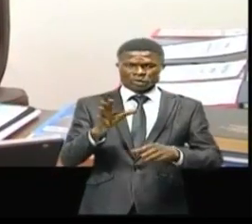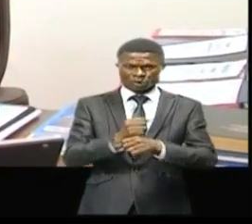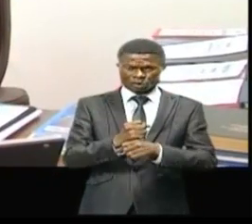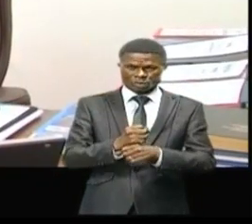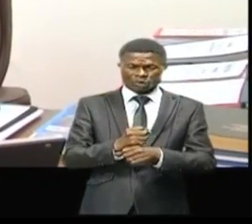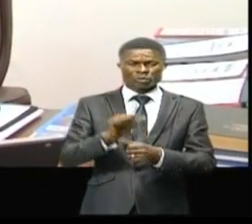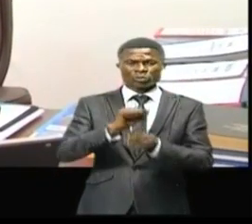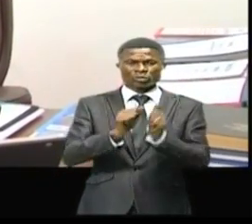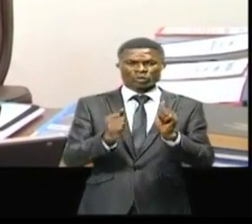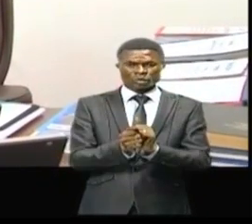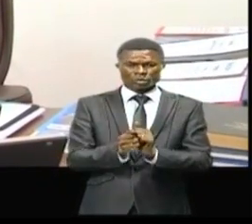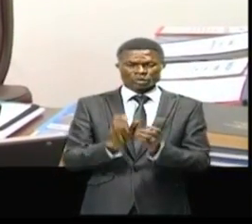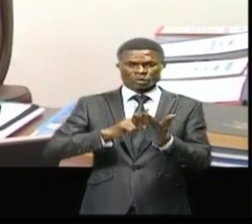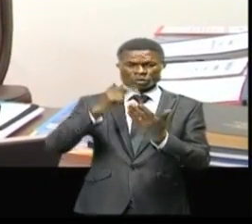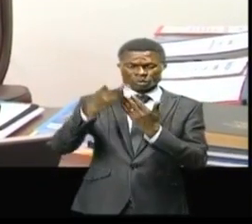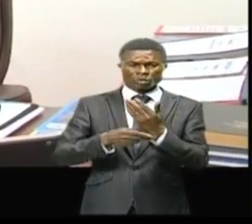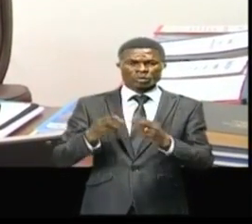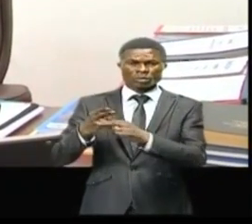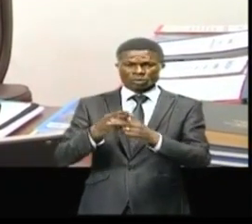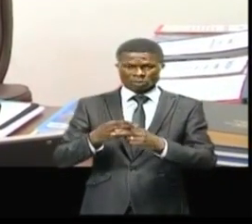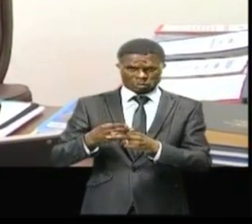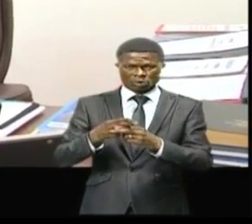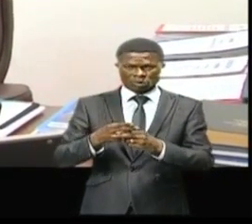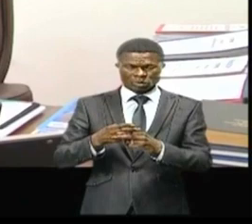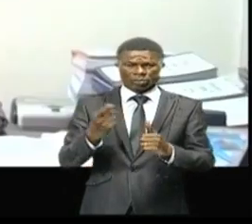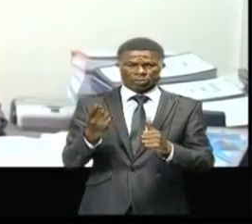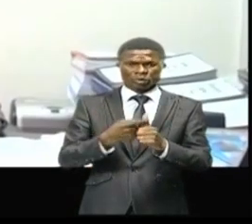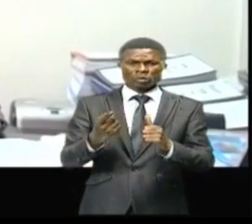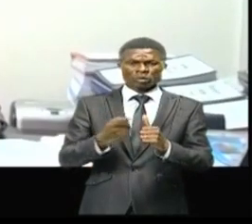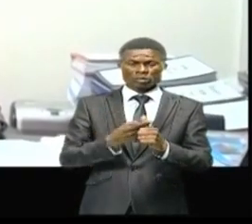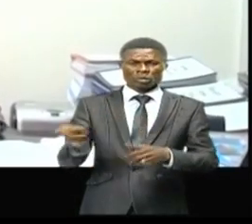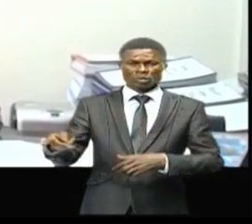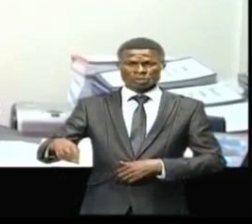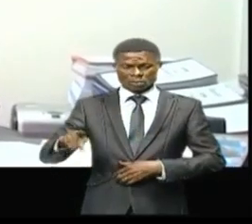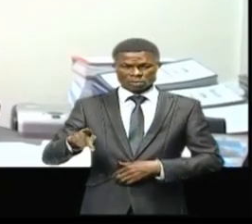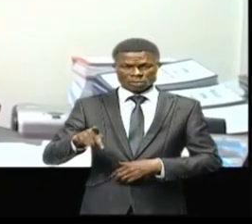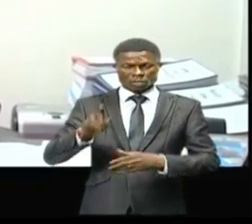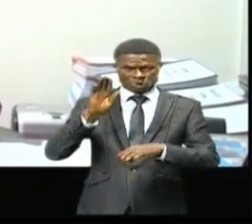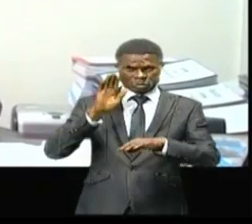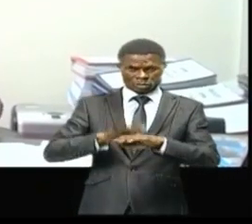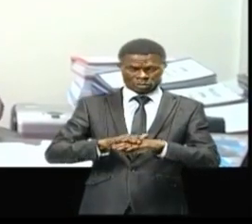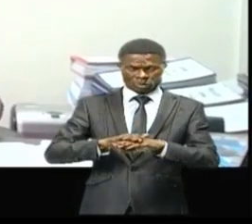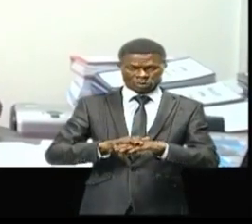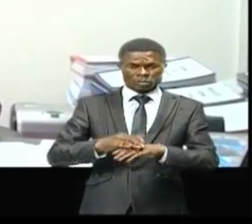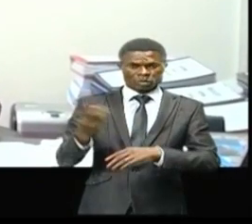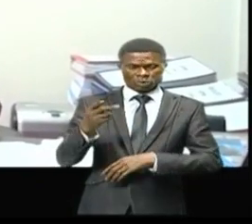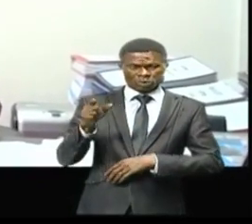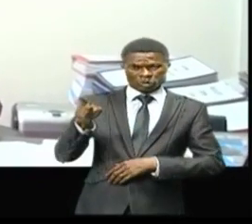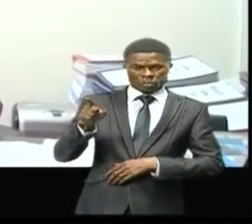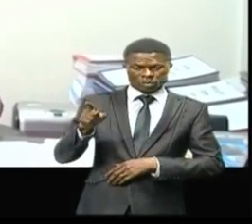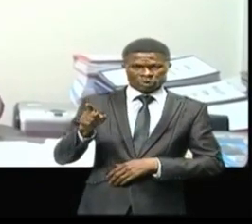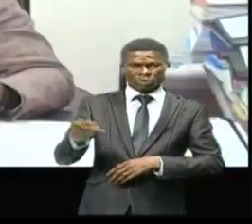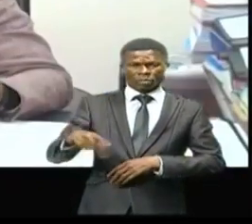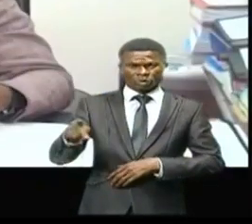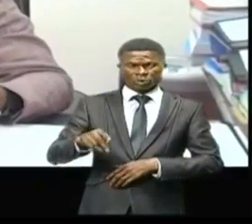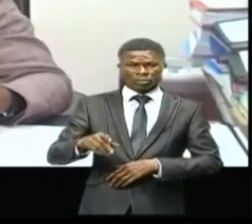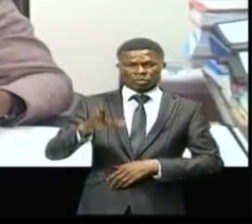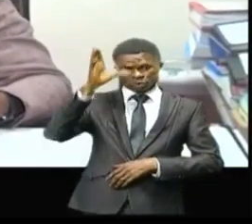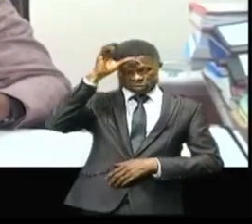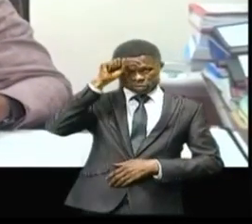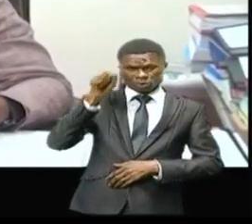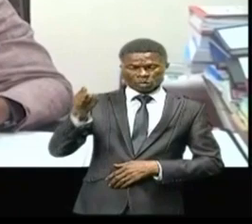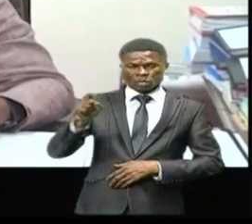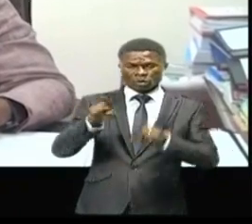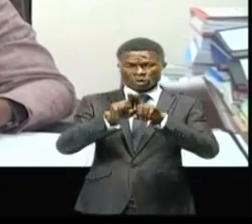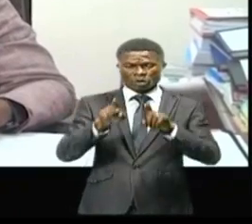la situation sur les plans sécurité notamment dans les provinces concernées par l'état de siège et dans les provinces des mains ndombé